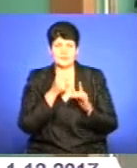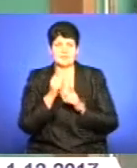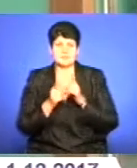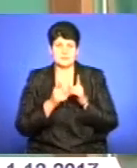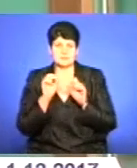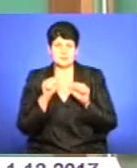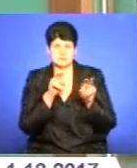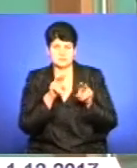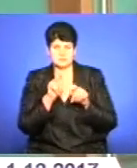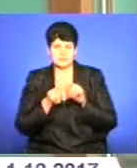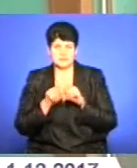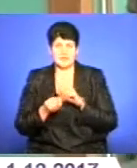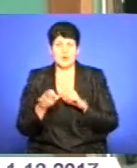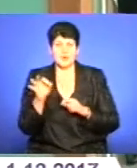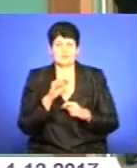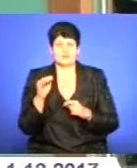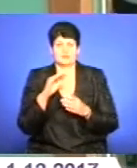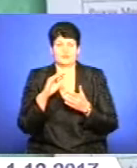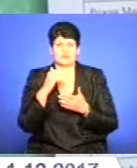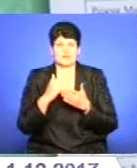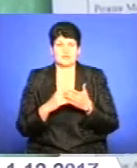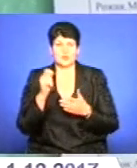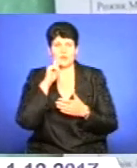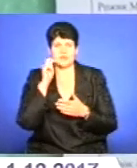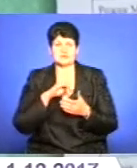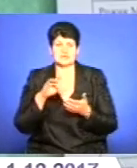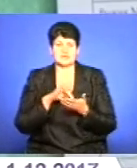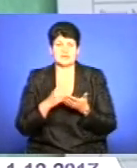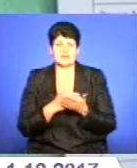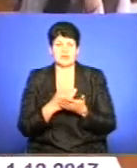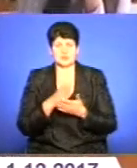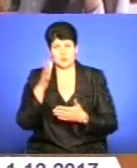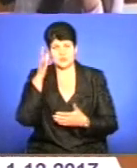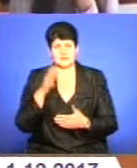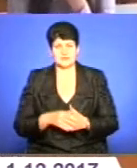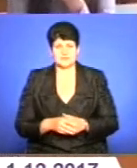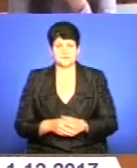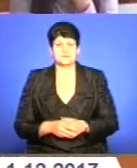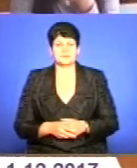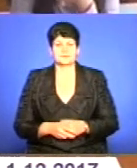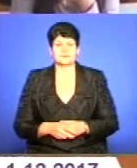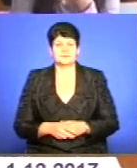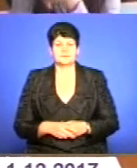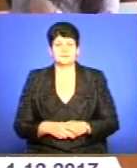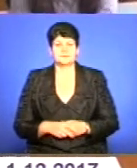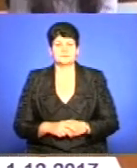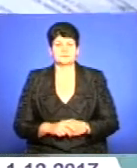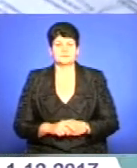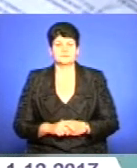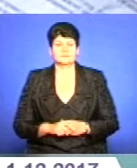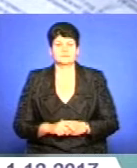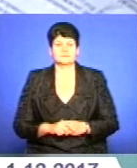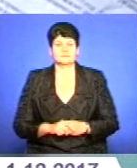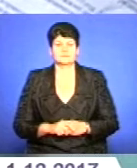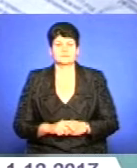можна слідкувати на офіційному сайті Українського центру оцінювання якості освіти. Богдана Сарабун, Андрій Прокопів, Василь